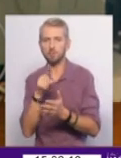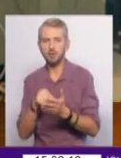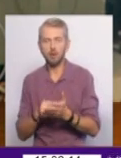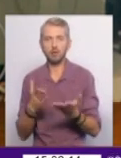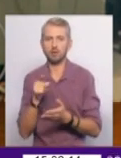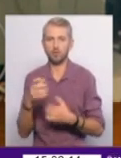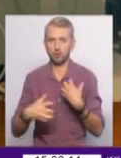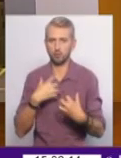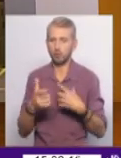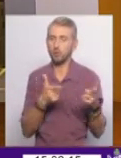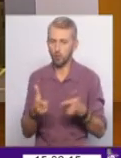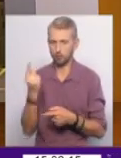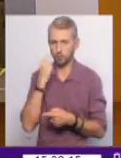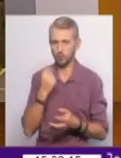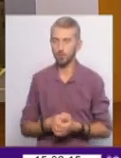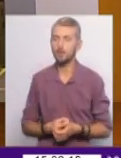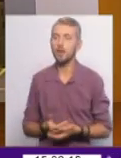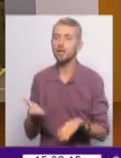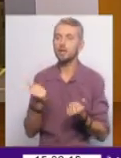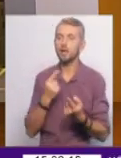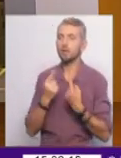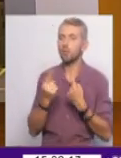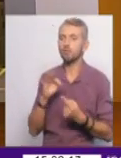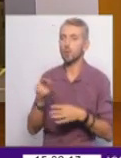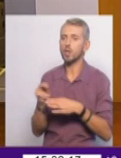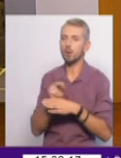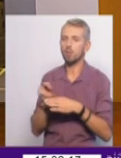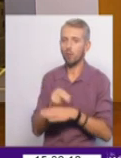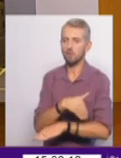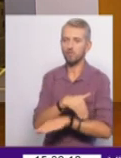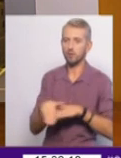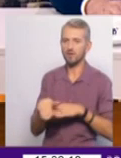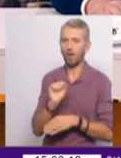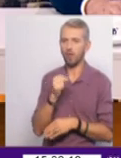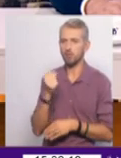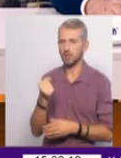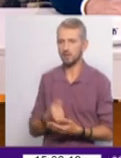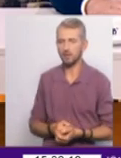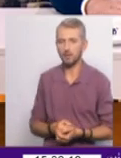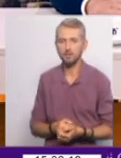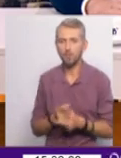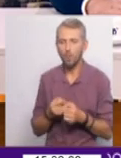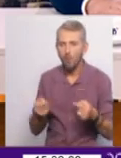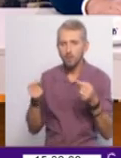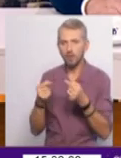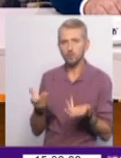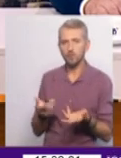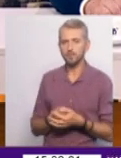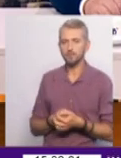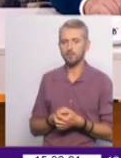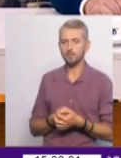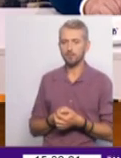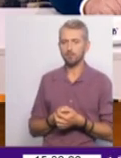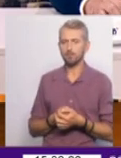вас турбують, готові почути. Отже, пане Павло, давайте поговоримо про ремонт все ж таки вулиці Алма-Атинської конкретніше. Отже,